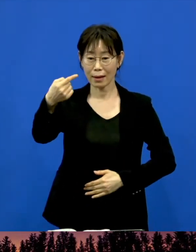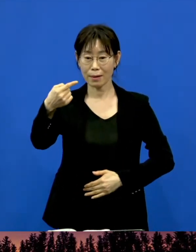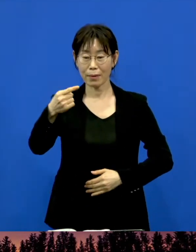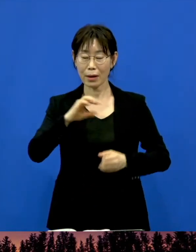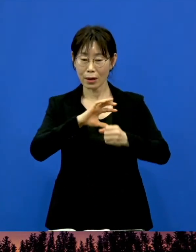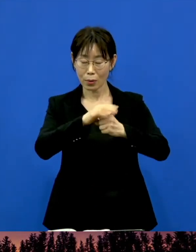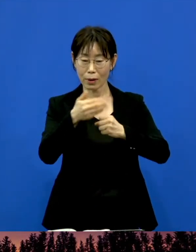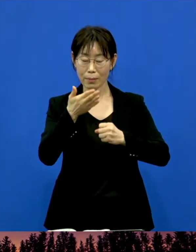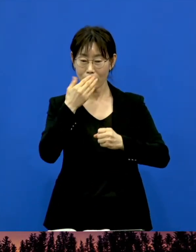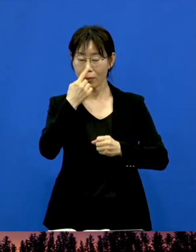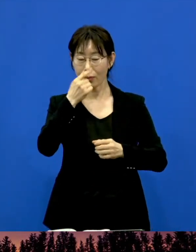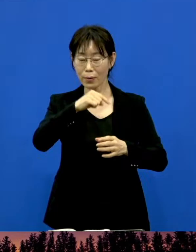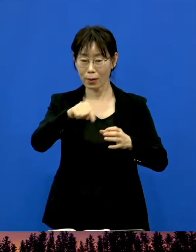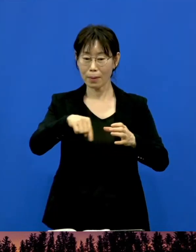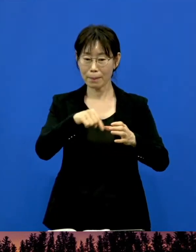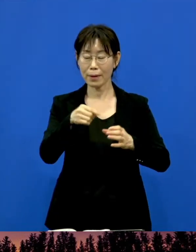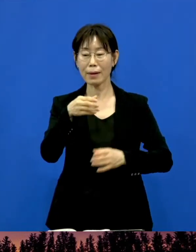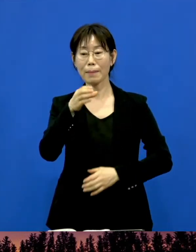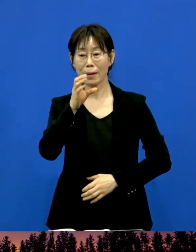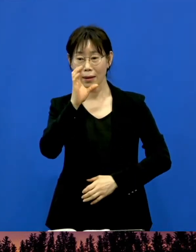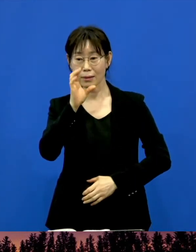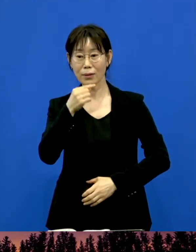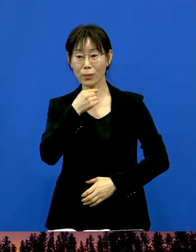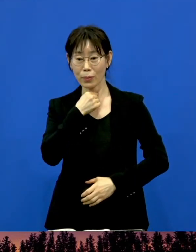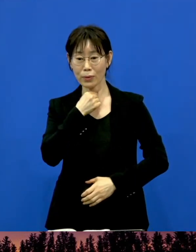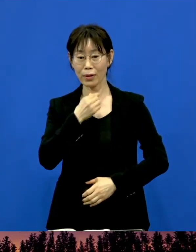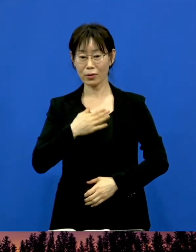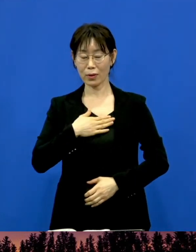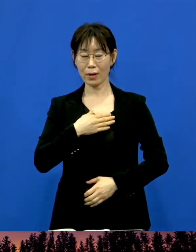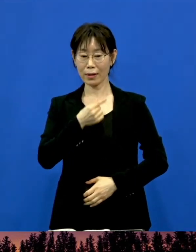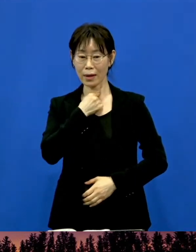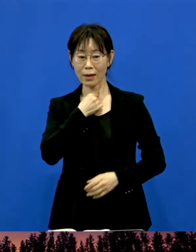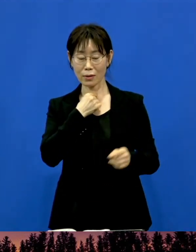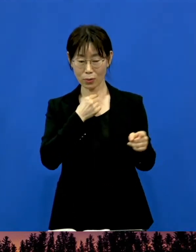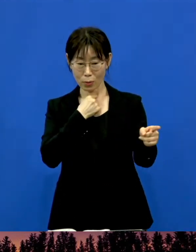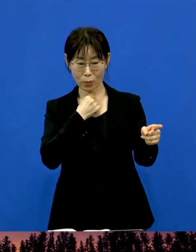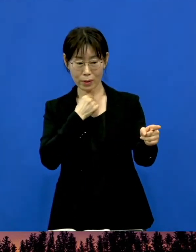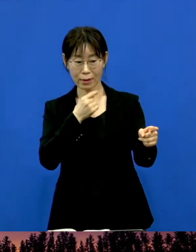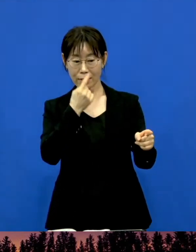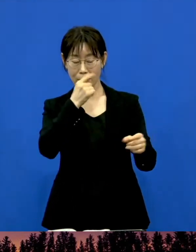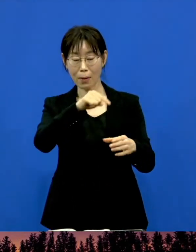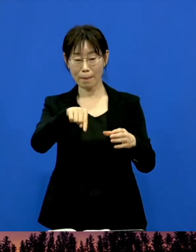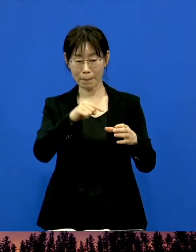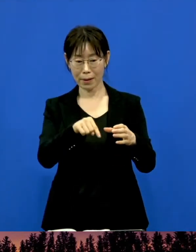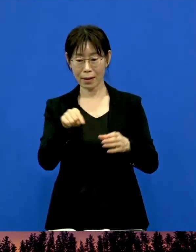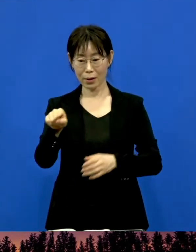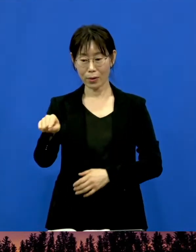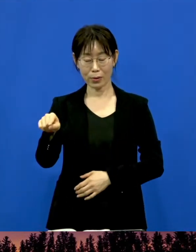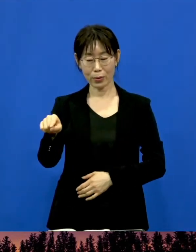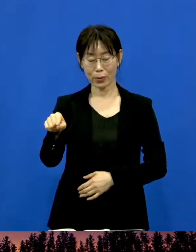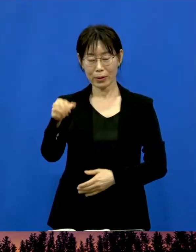돼요. 그리고 내가 원하는 종류의 커피를 먹어야 돼요. 소원이에요. 그죠? 다.